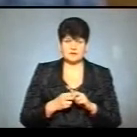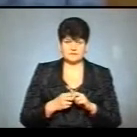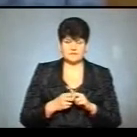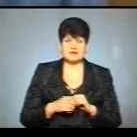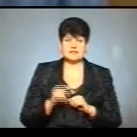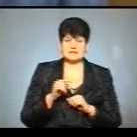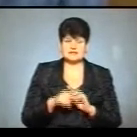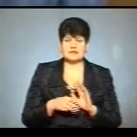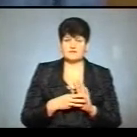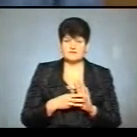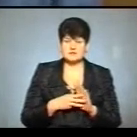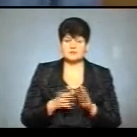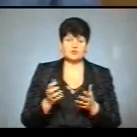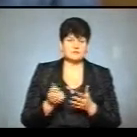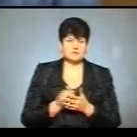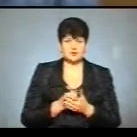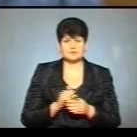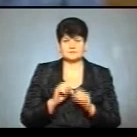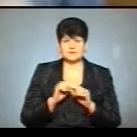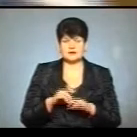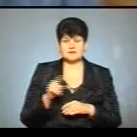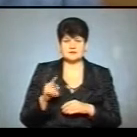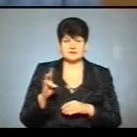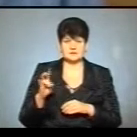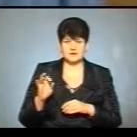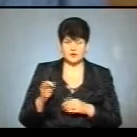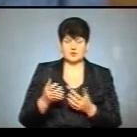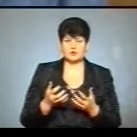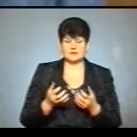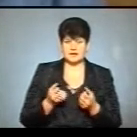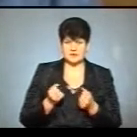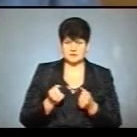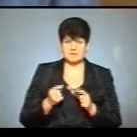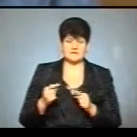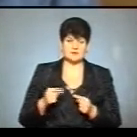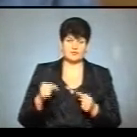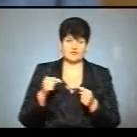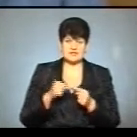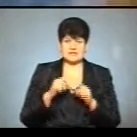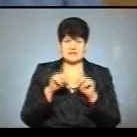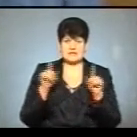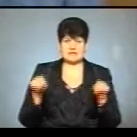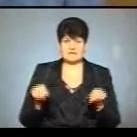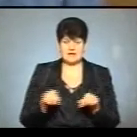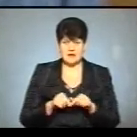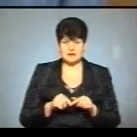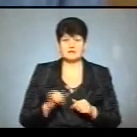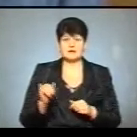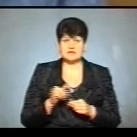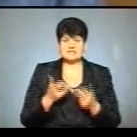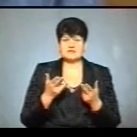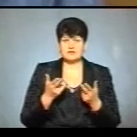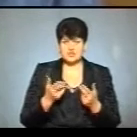Із них 8 успішно пройшли сертифікацію і отримали відповідні сертифікати. Ну і, звичайно,